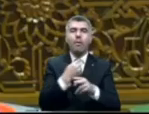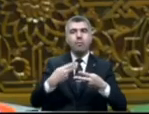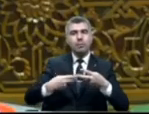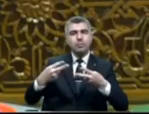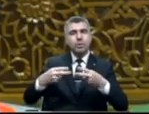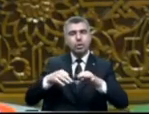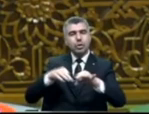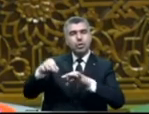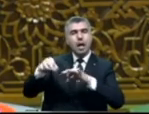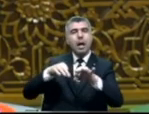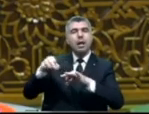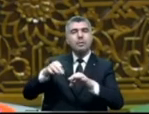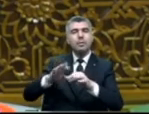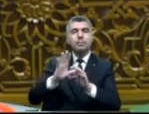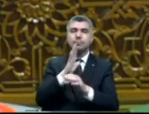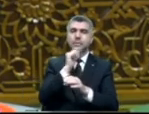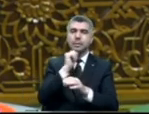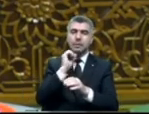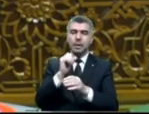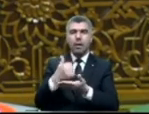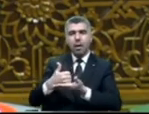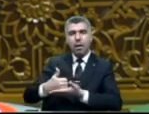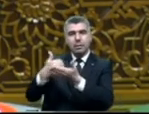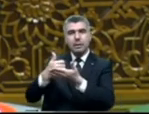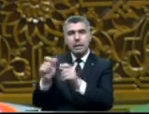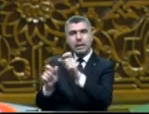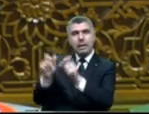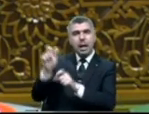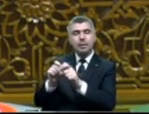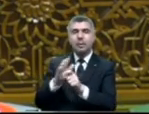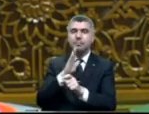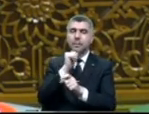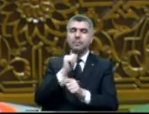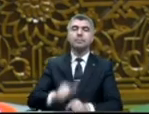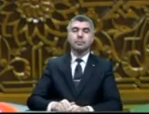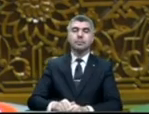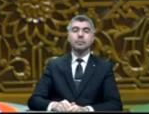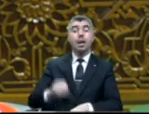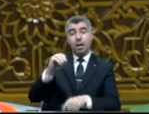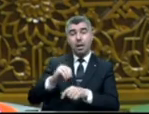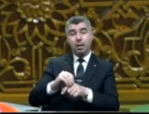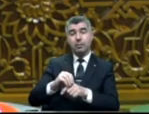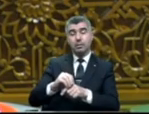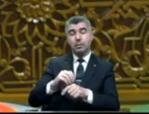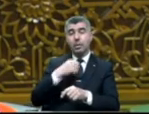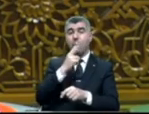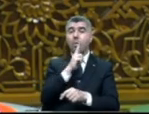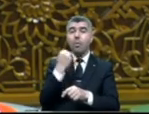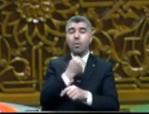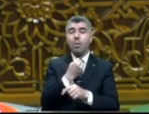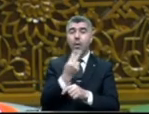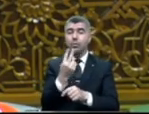إجراءات لحماية القدرة الشرائية للمواطنات والمواطنين في ظل الارتفاع الغير المسبوق لنسب التضخم. كما أن الحكومة رفضت